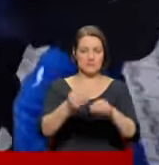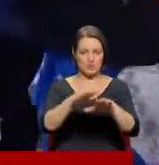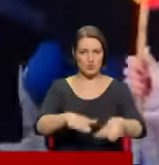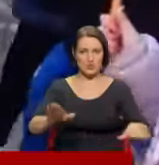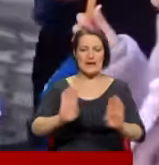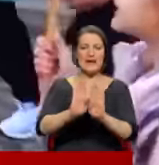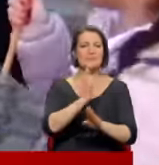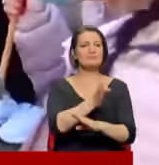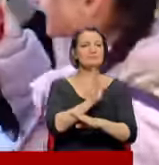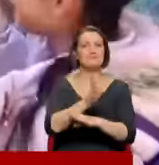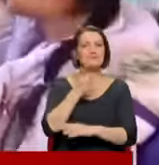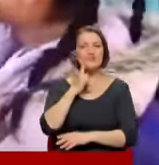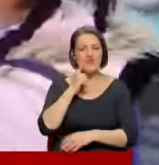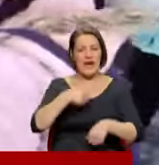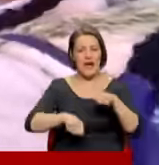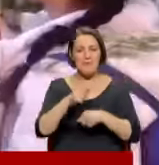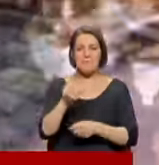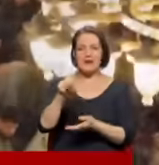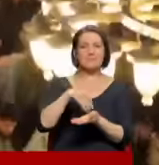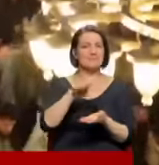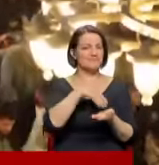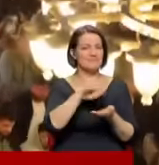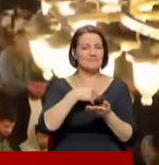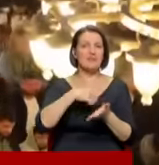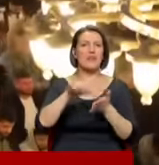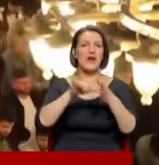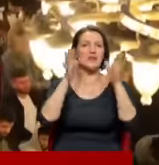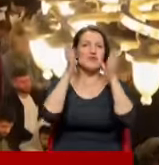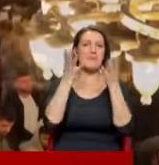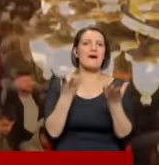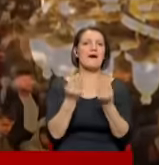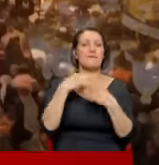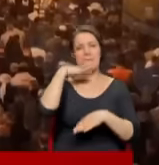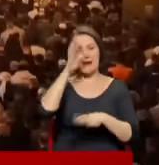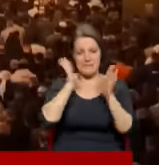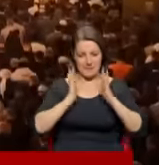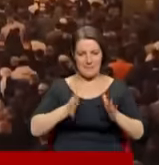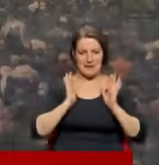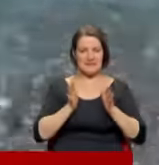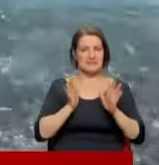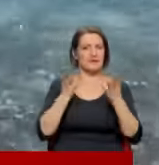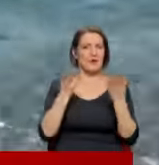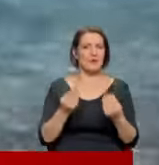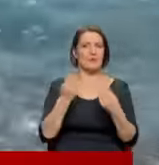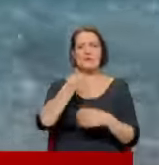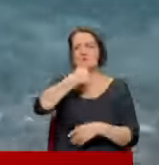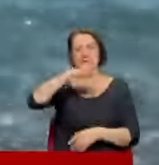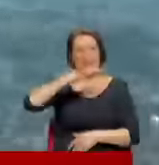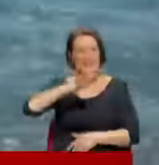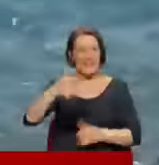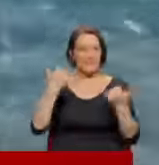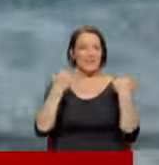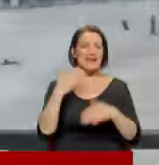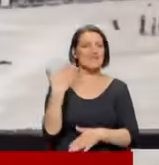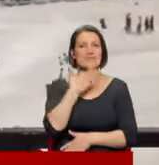Çocukların kapı kapı gezip şeker, hamur, harçlık topladığı, tarihi camilerinde kalabalık bayram namazlarının kılındığı, kıyılarında